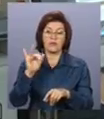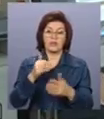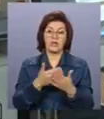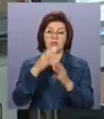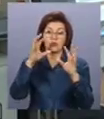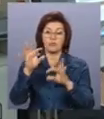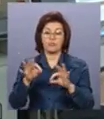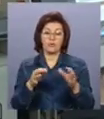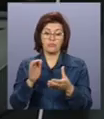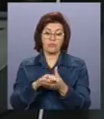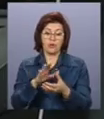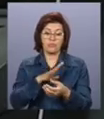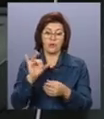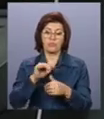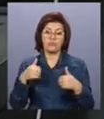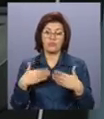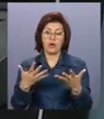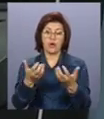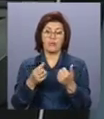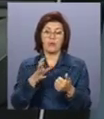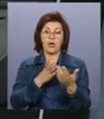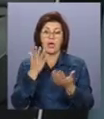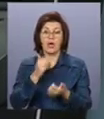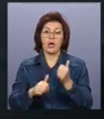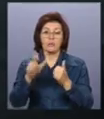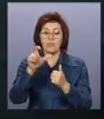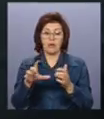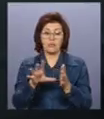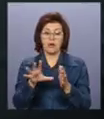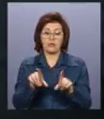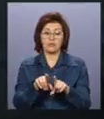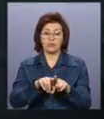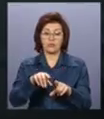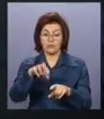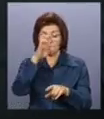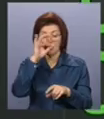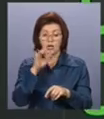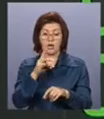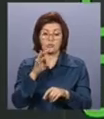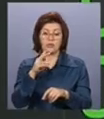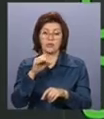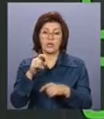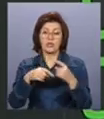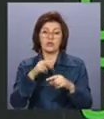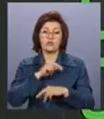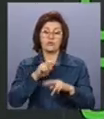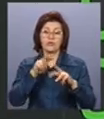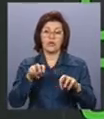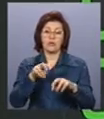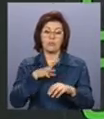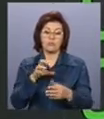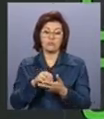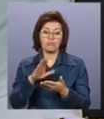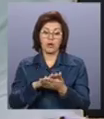заң жобасымен таныстырды. Ұсыныс қабылданатын болса, әр азамат электрондық үкімет қазпошта арқылы жұмыс іздеуші ретінде